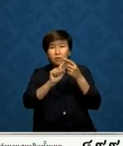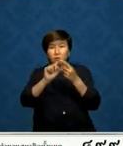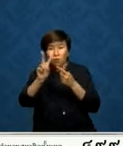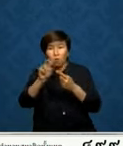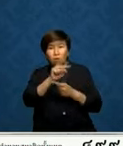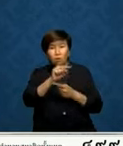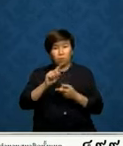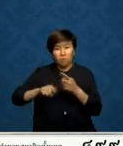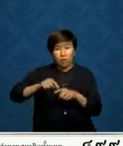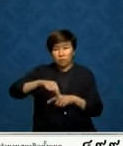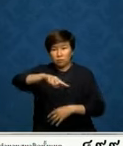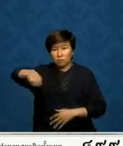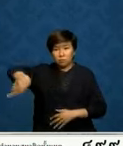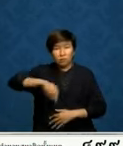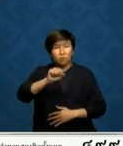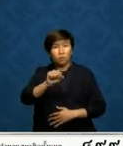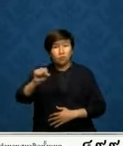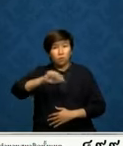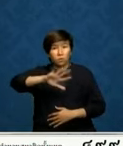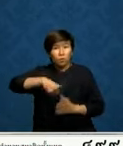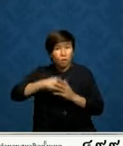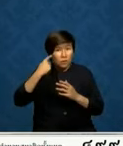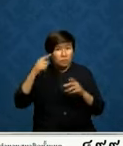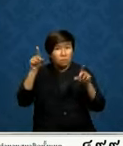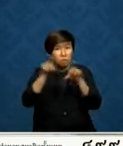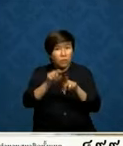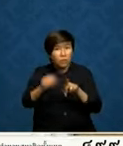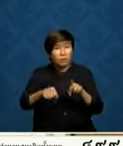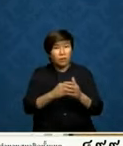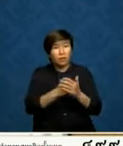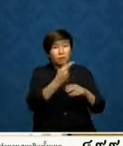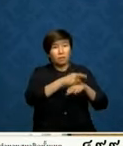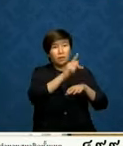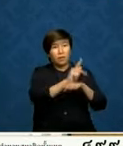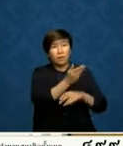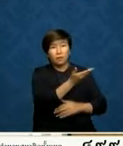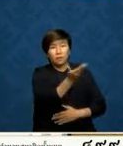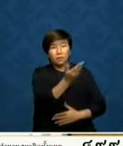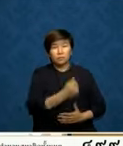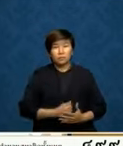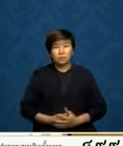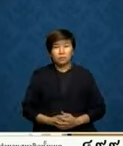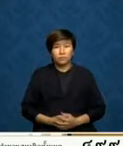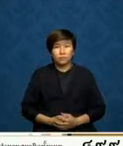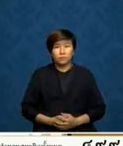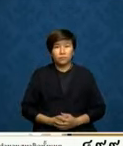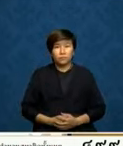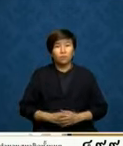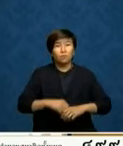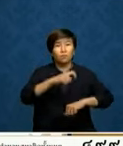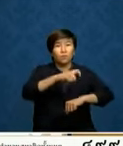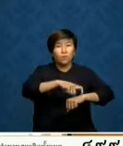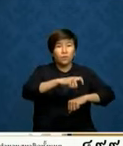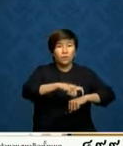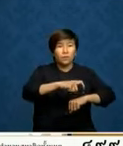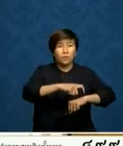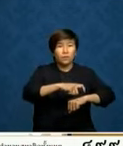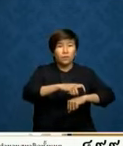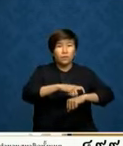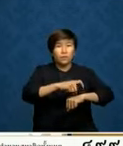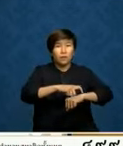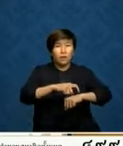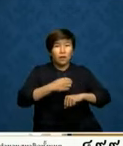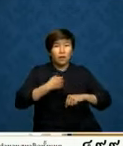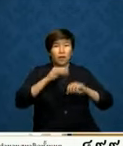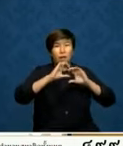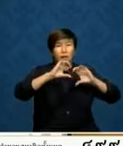มาชิกทุกท่านว่าเราเห็นตรงกันแบบนั้นครับท่านประธานขอบคุณครับ ท่านประธานที่เคารพครับ เชิญครับท่าน เรื่องเวลาเนี่ยในฐานะวิปรัฐบ